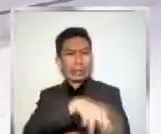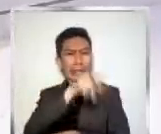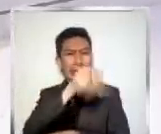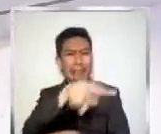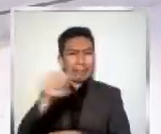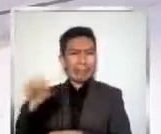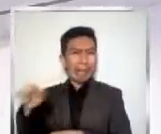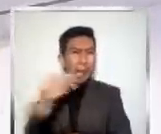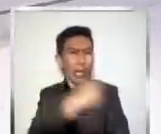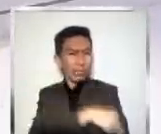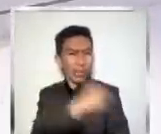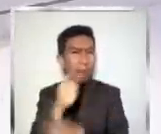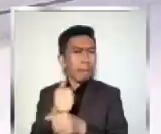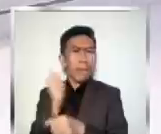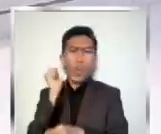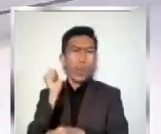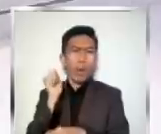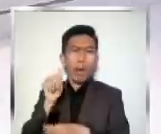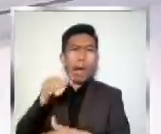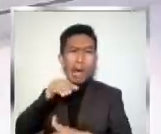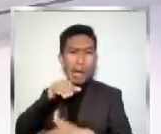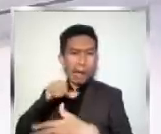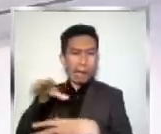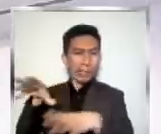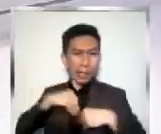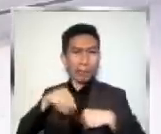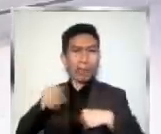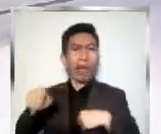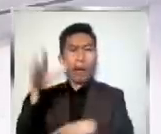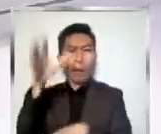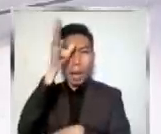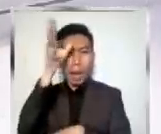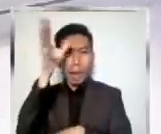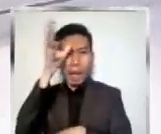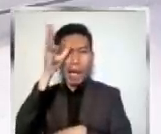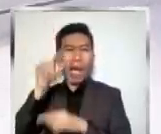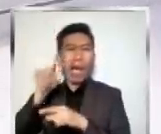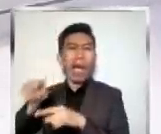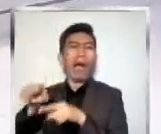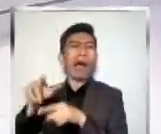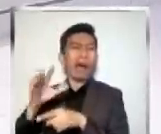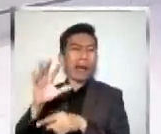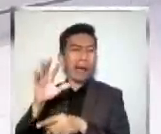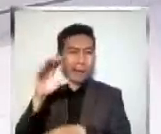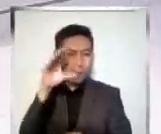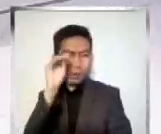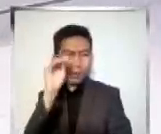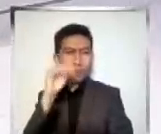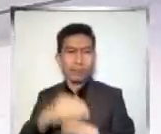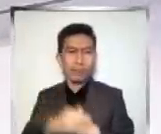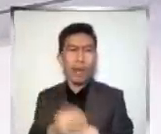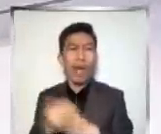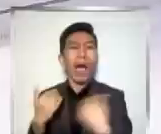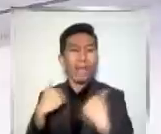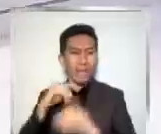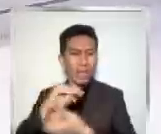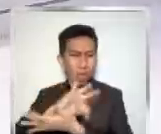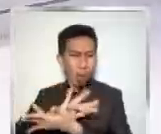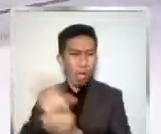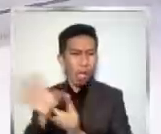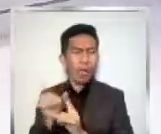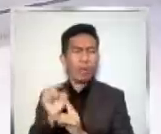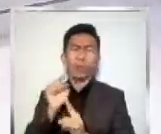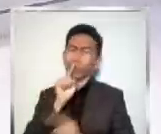ang isang lalaki para mapa-admit ang kanyang amang may sintomas ng COVID-19. Isa lamang siya sa mga pasyenteng hindi na maasikaso sa